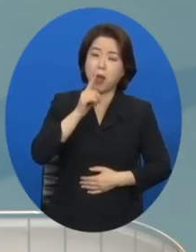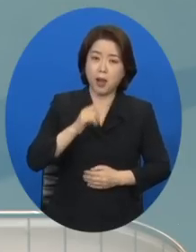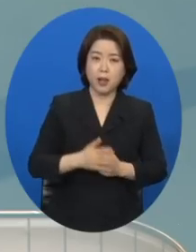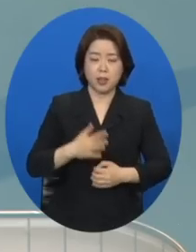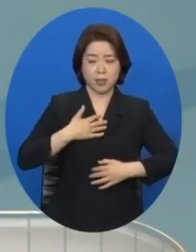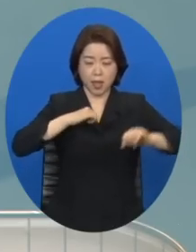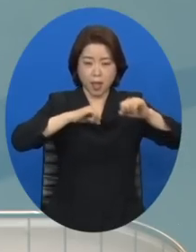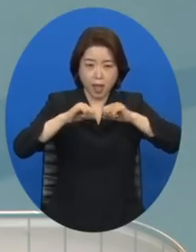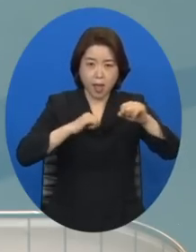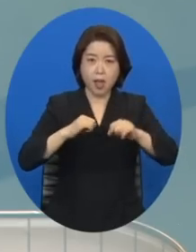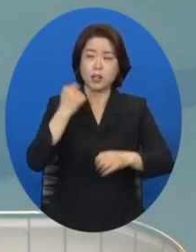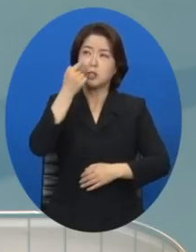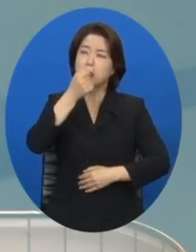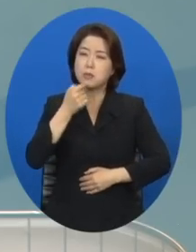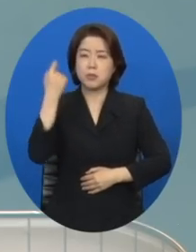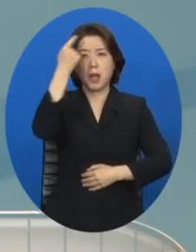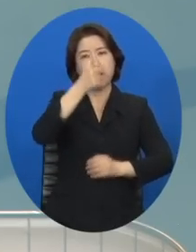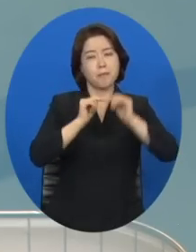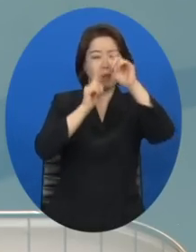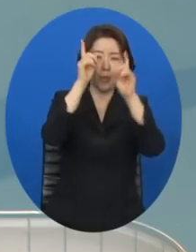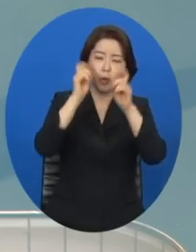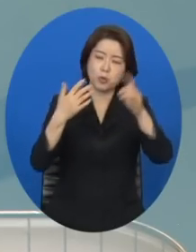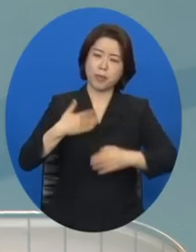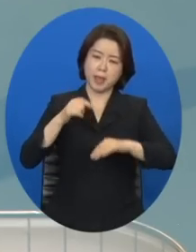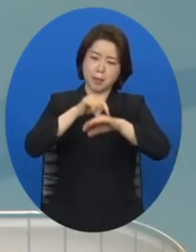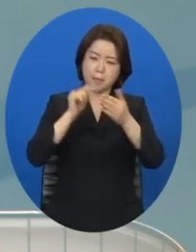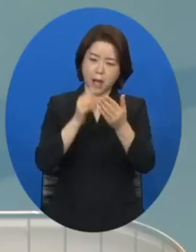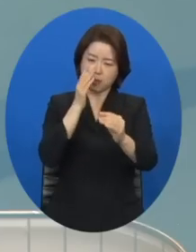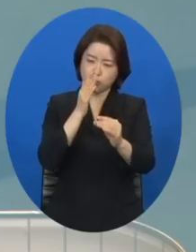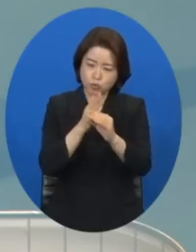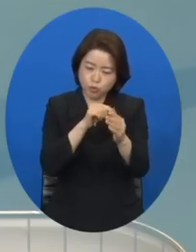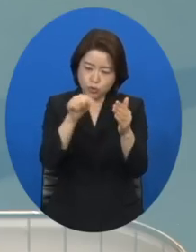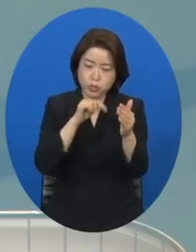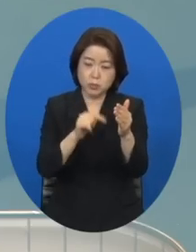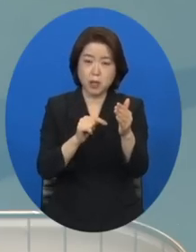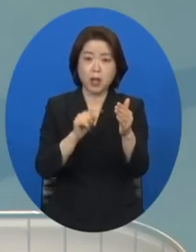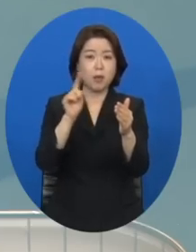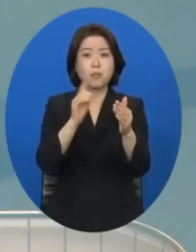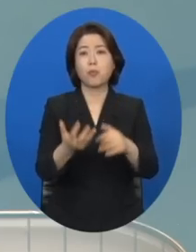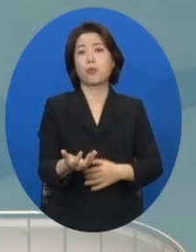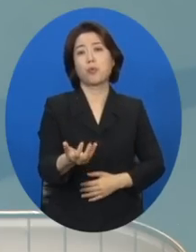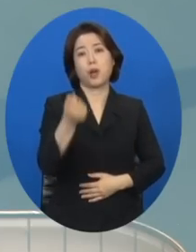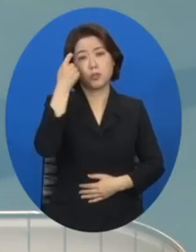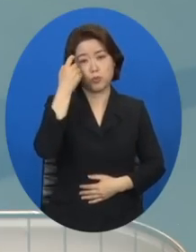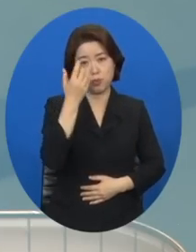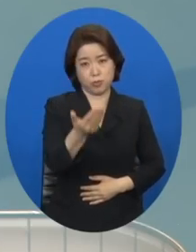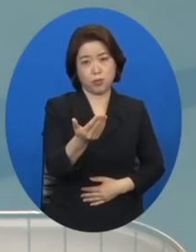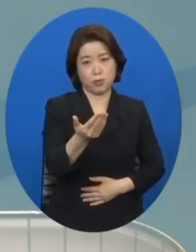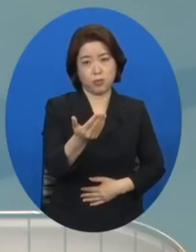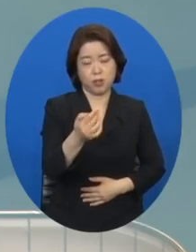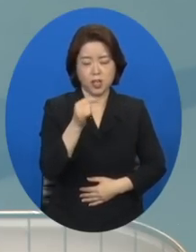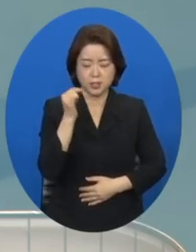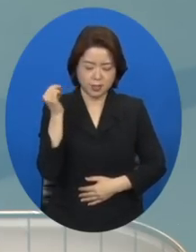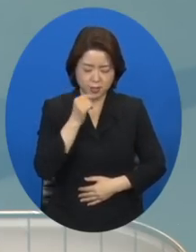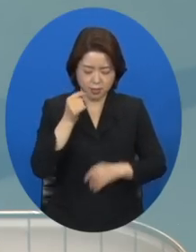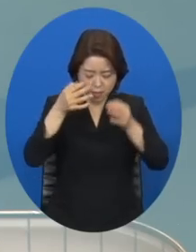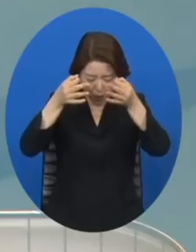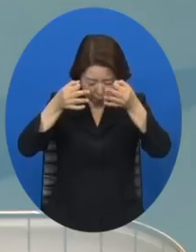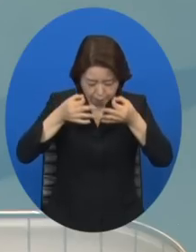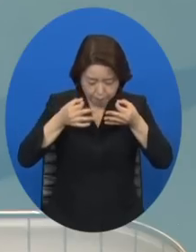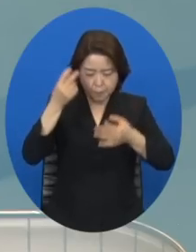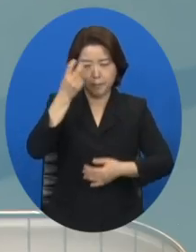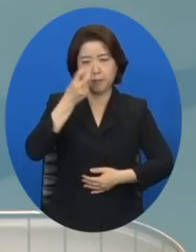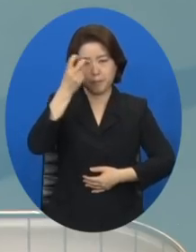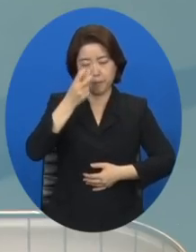행위와 우리의 말과 우리의 표정과 우리 마음의 중심에 무엇이 있는지를 철저하게 점검해